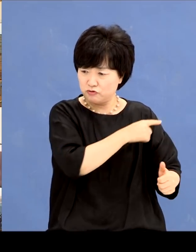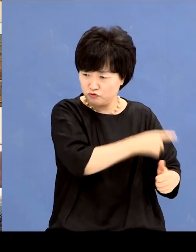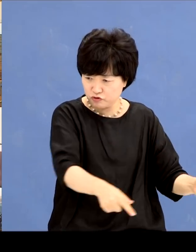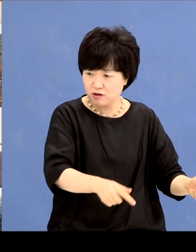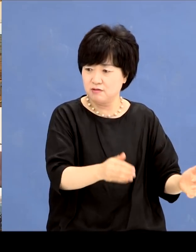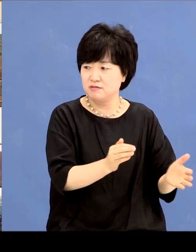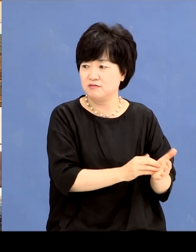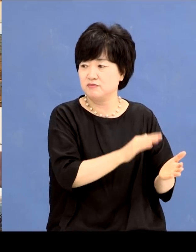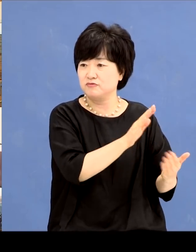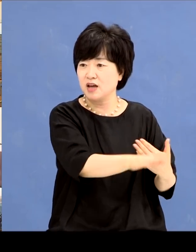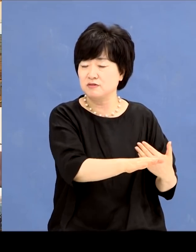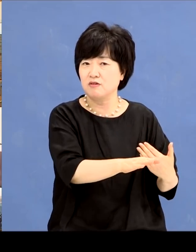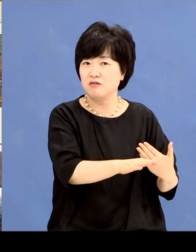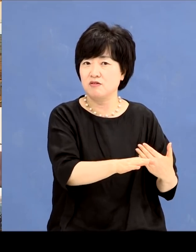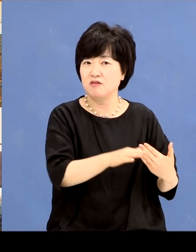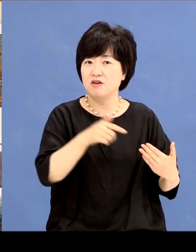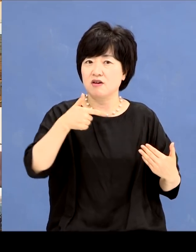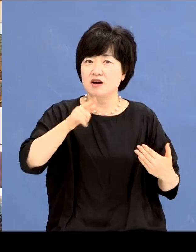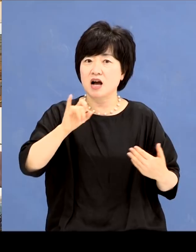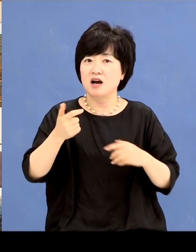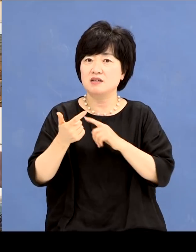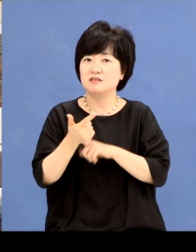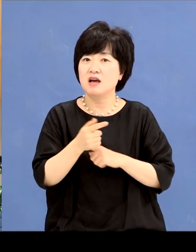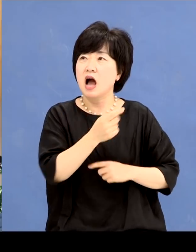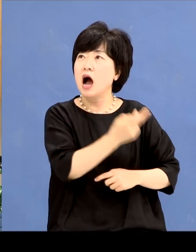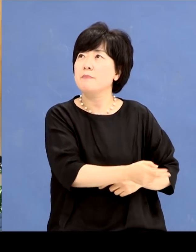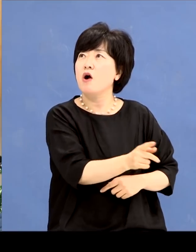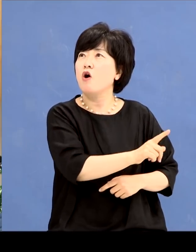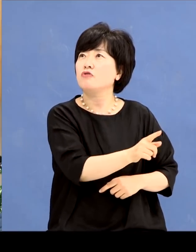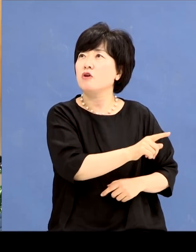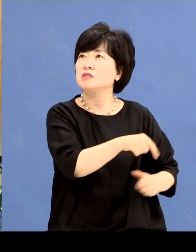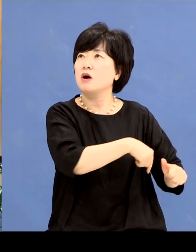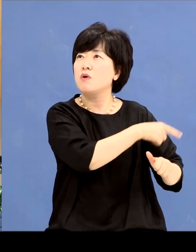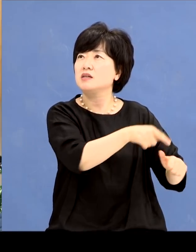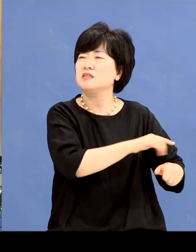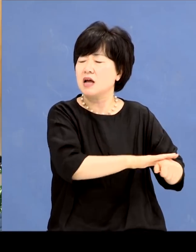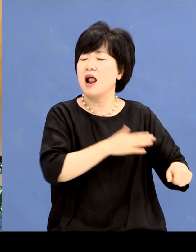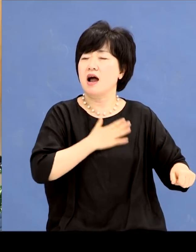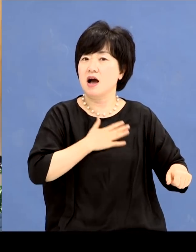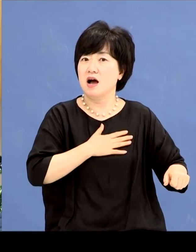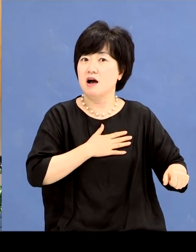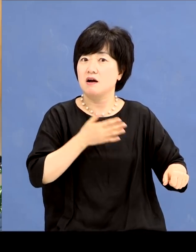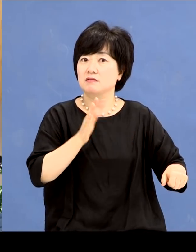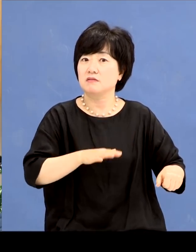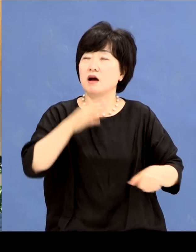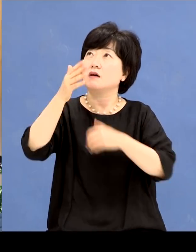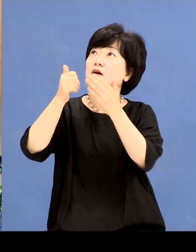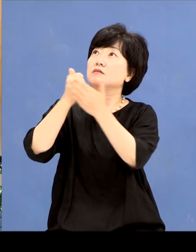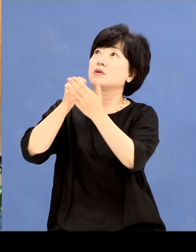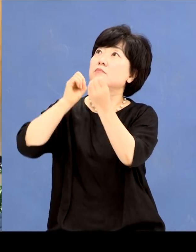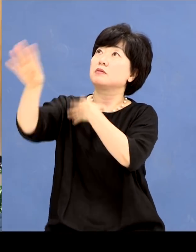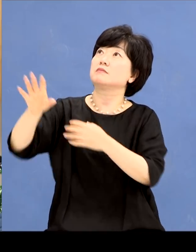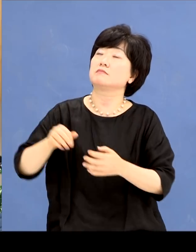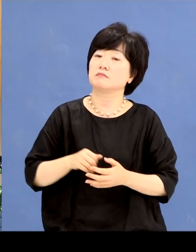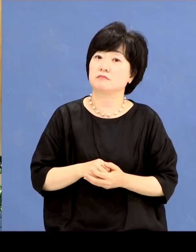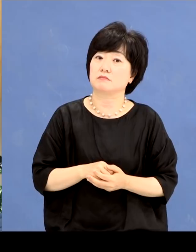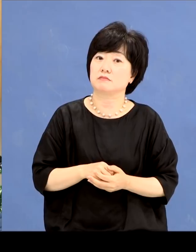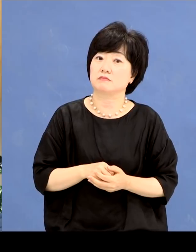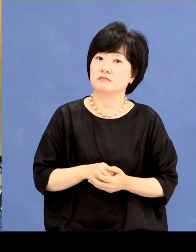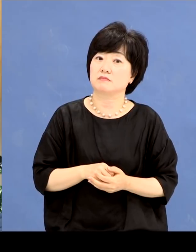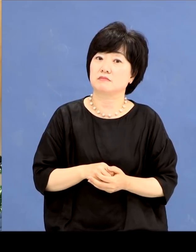죽였단 죽였는데. 말이에요. 네. 그래서 아벨이 어떠한 상황 가운데 있는지 어떠한 모습을 하고 있는지 너무 잘 안단 말이에요. 네. 근데 하나님께 그렇게 반문을